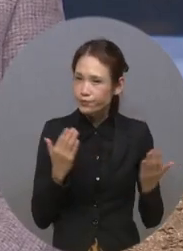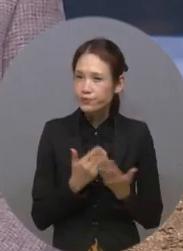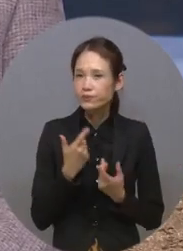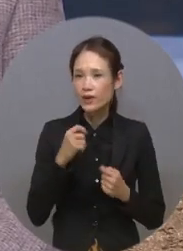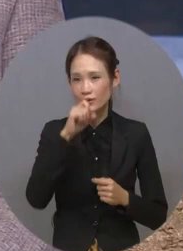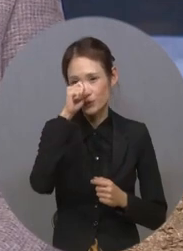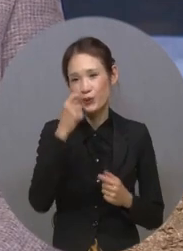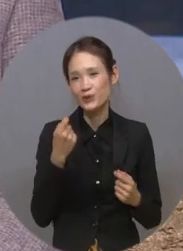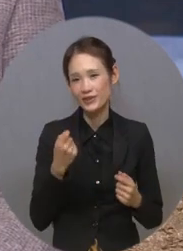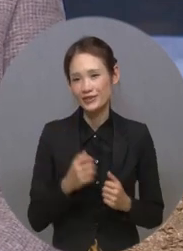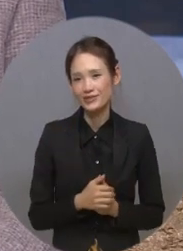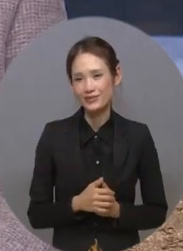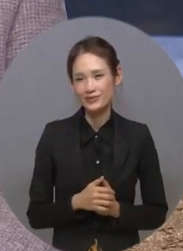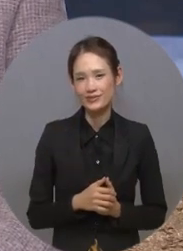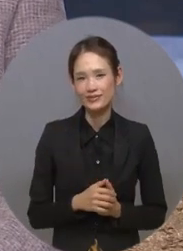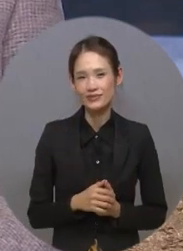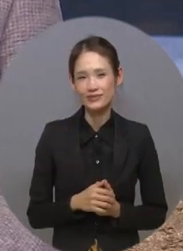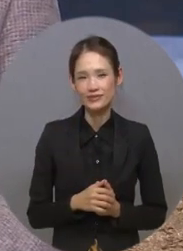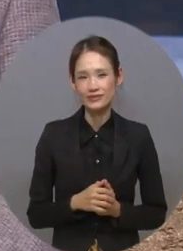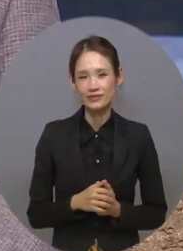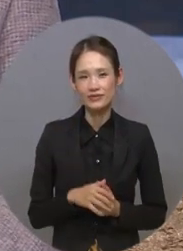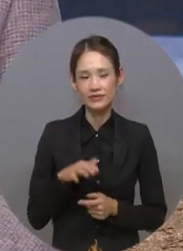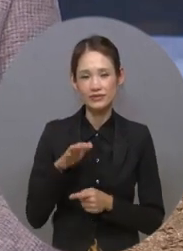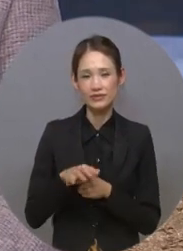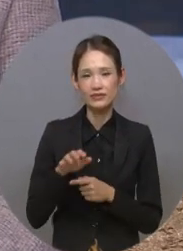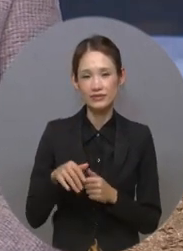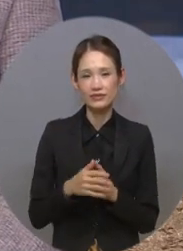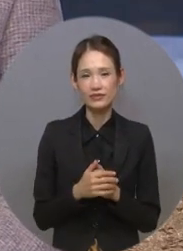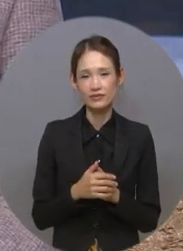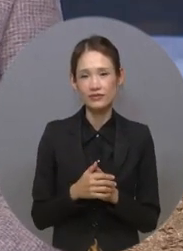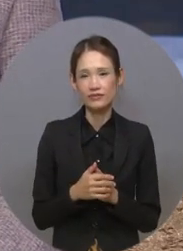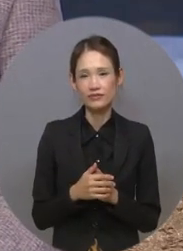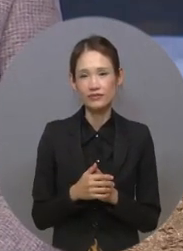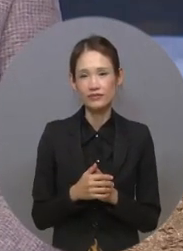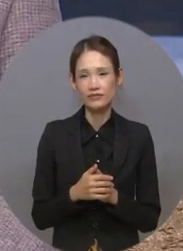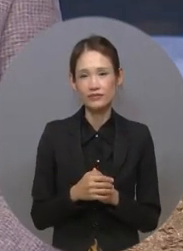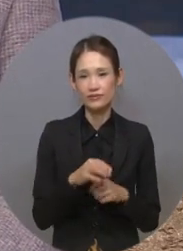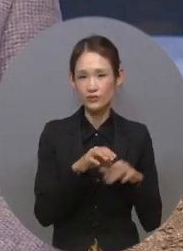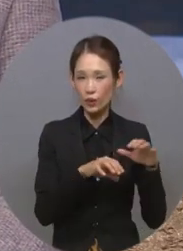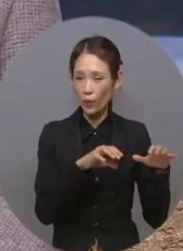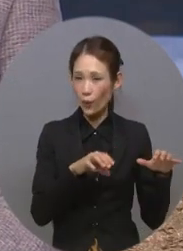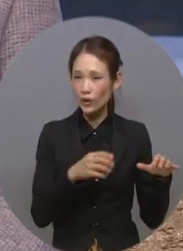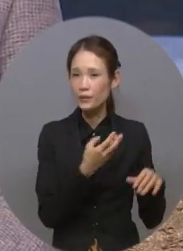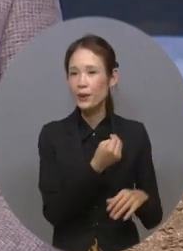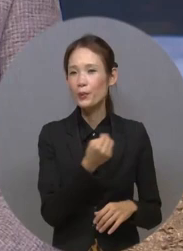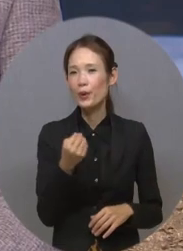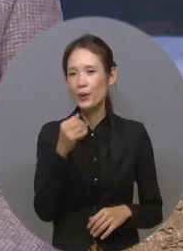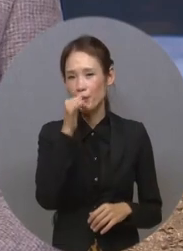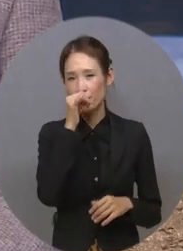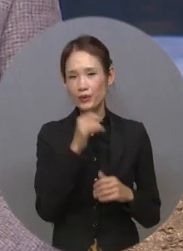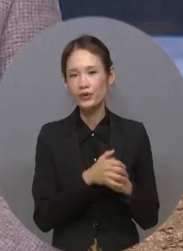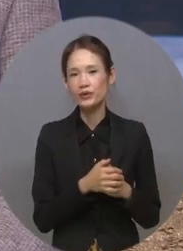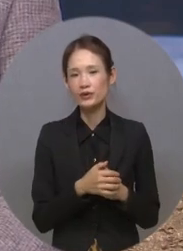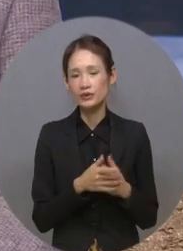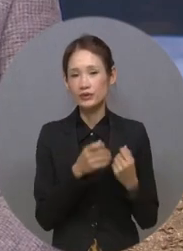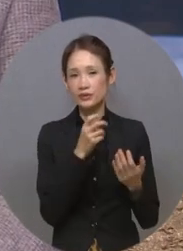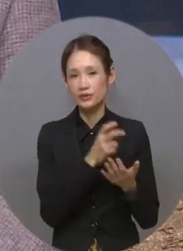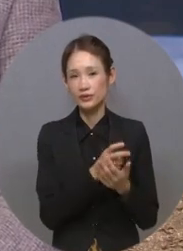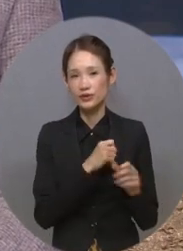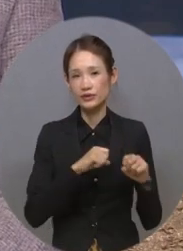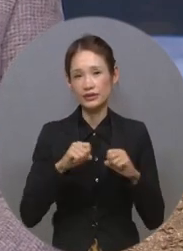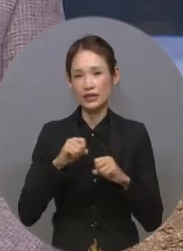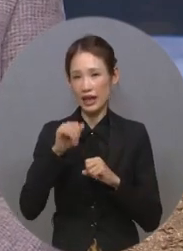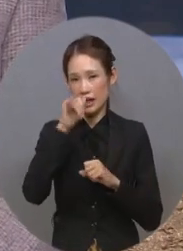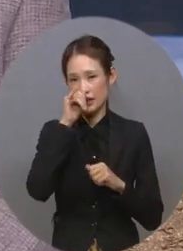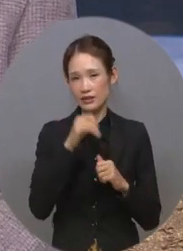같거든요. 그렇죠. 예, 예. 다른 데도 뭐 지방에서 네. 하는 데가 여러 군데가 있어요. 아, 이런 제도를 시행하는 곳이 있구나. 네,